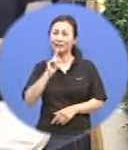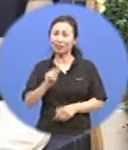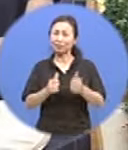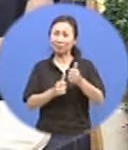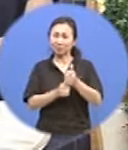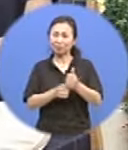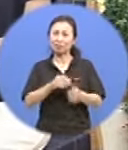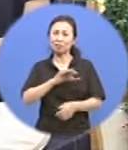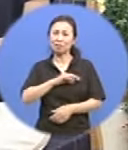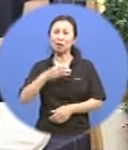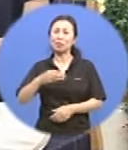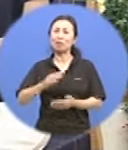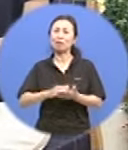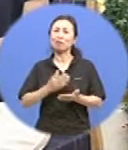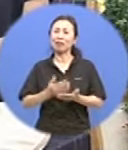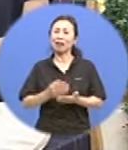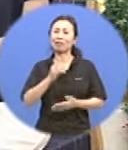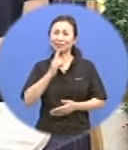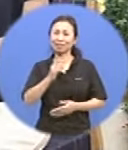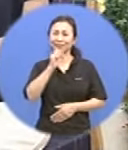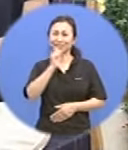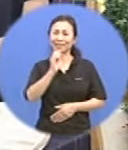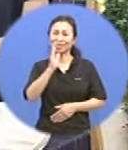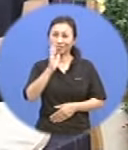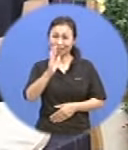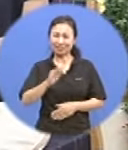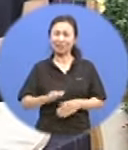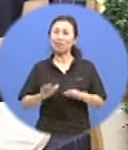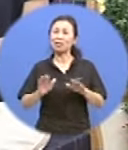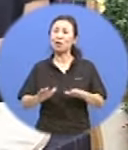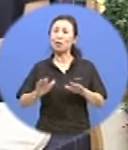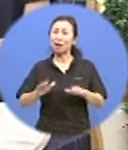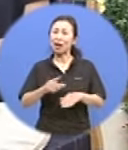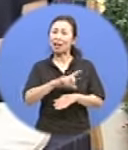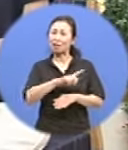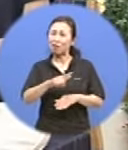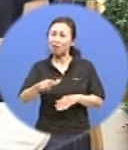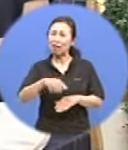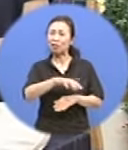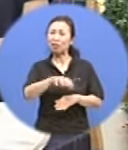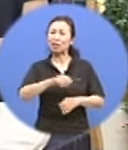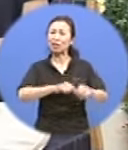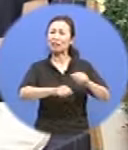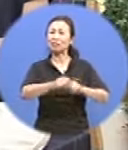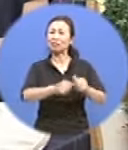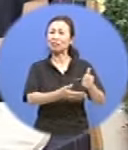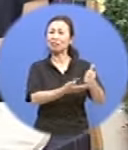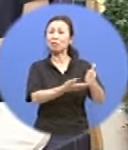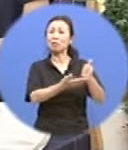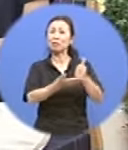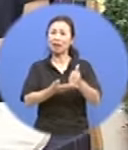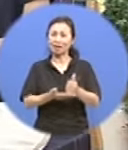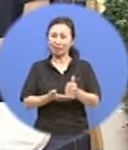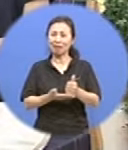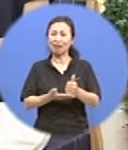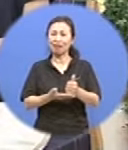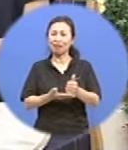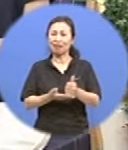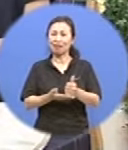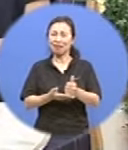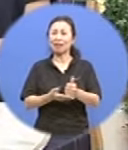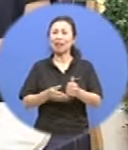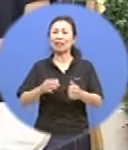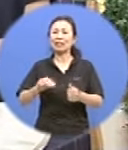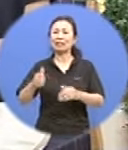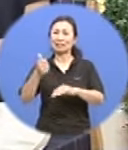。 今日は三坂知事がさまざまな分野で活躍する方をゲストに迎えてお送りする知事